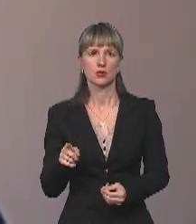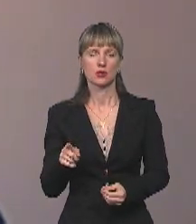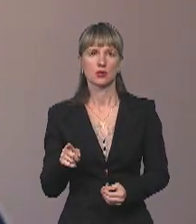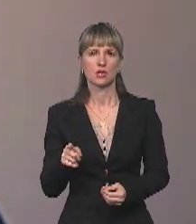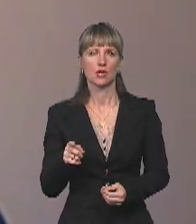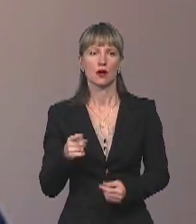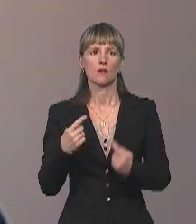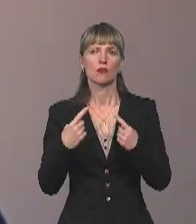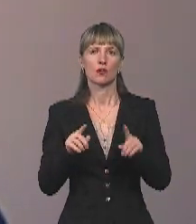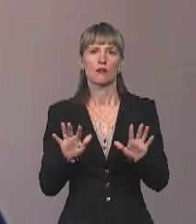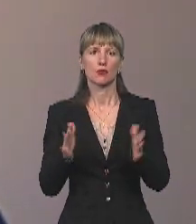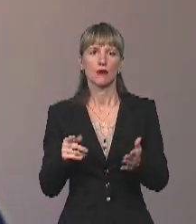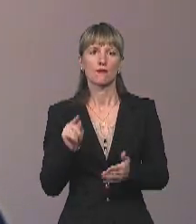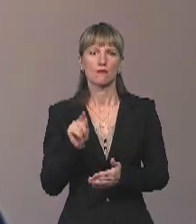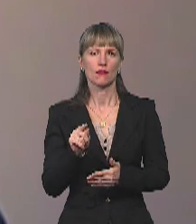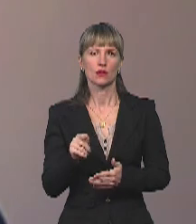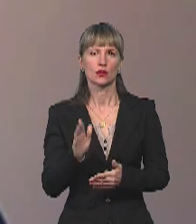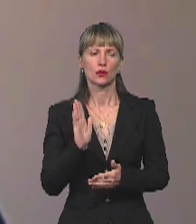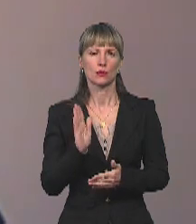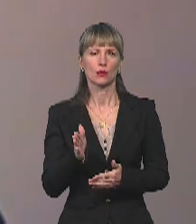В іншому випадку вони